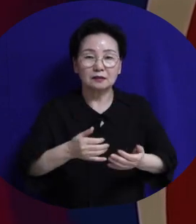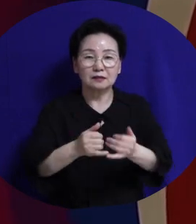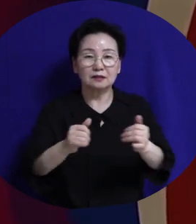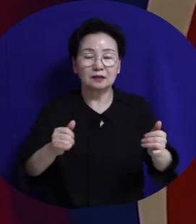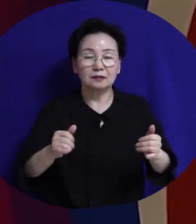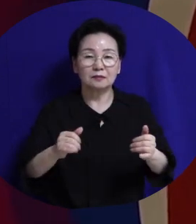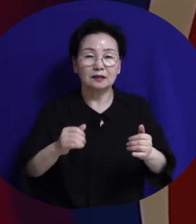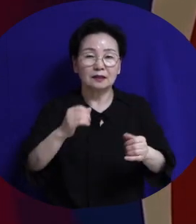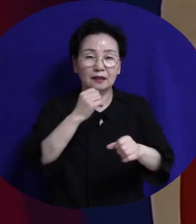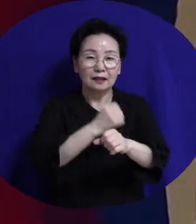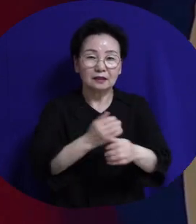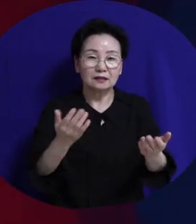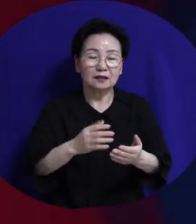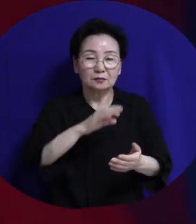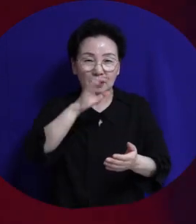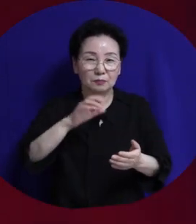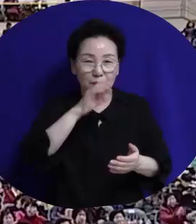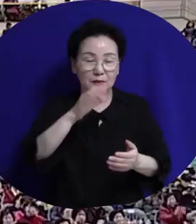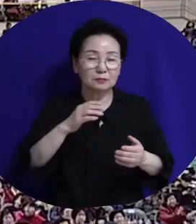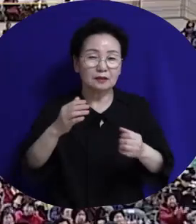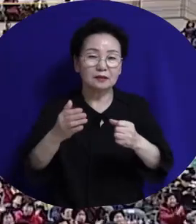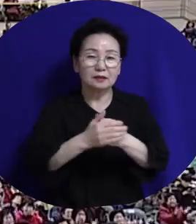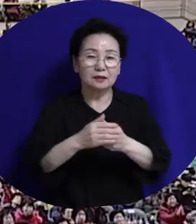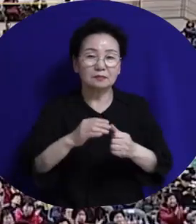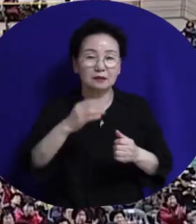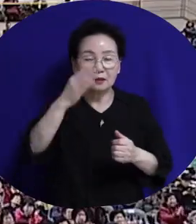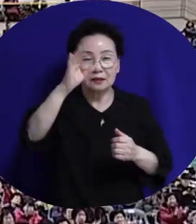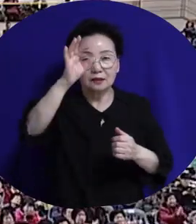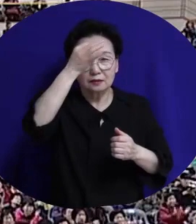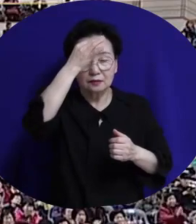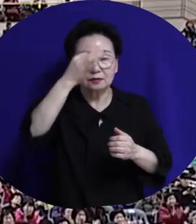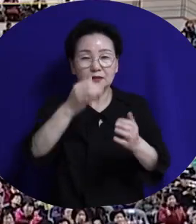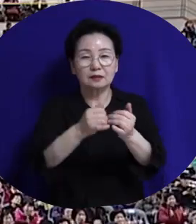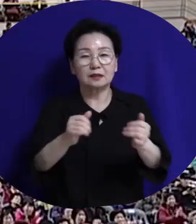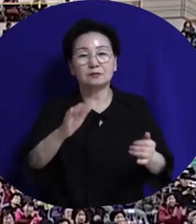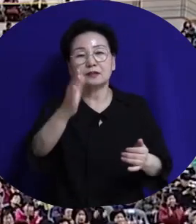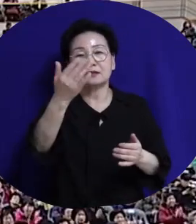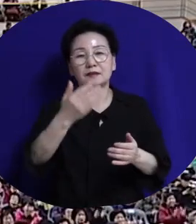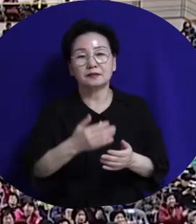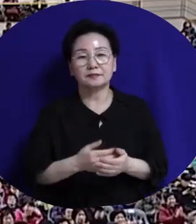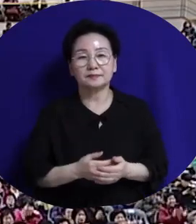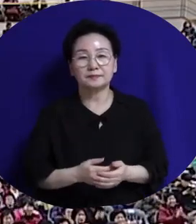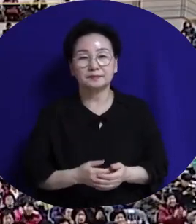것을 반복하니까 달인이 되는 걸 믿어봐서 반복하니까 달인이 되는 거예요.